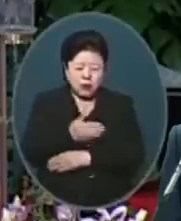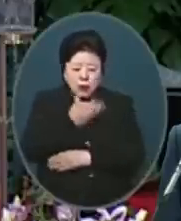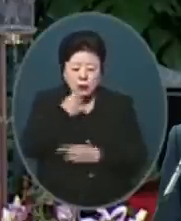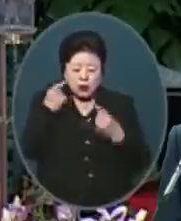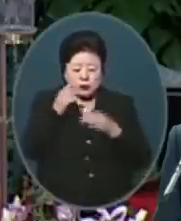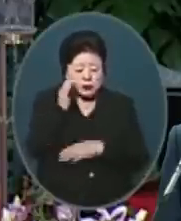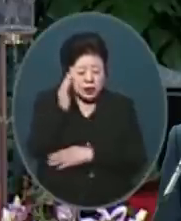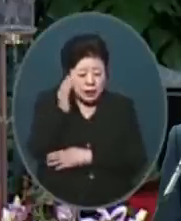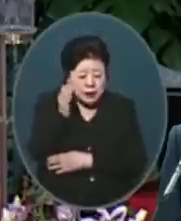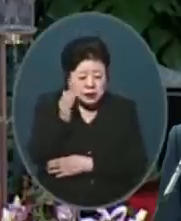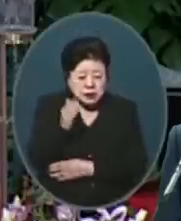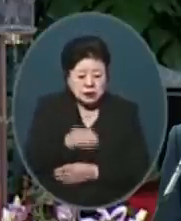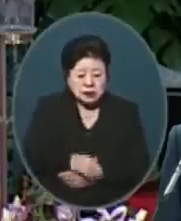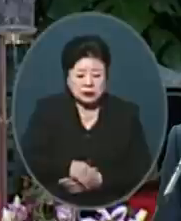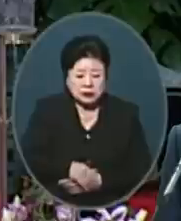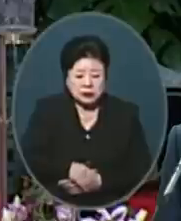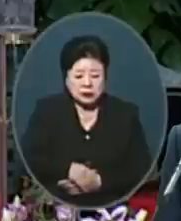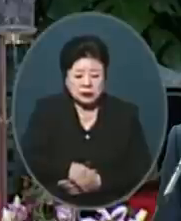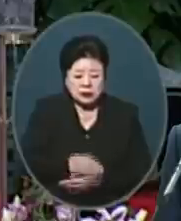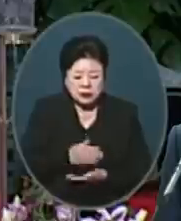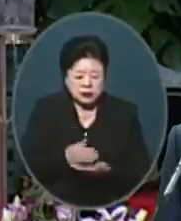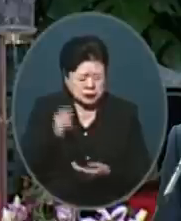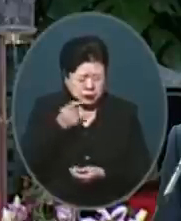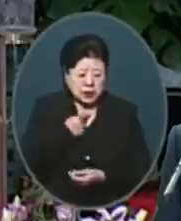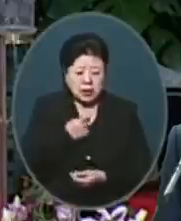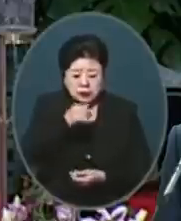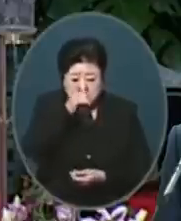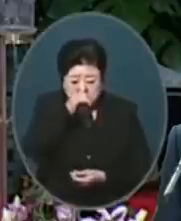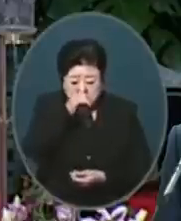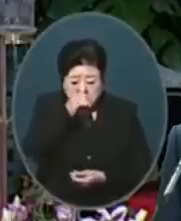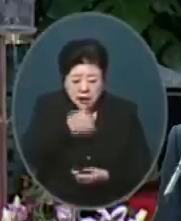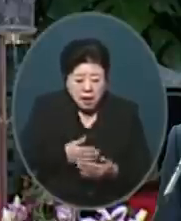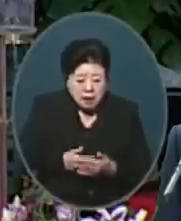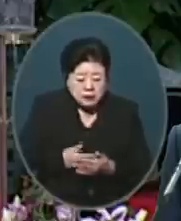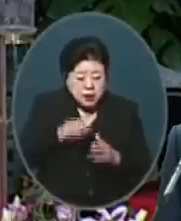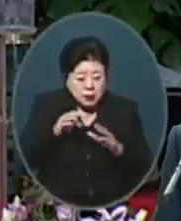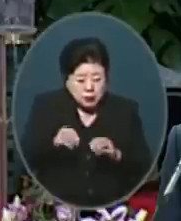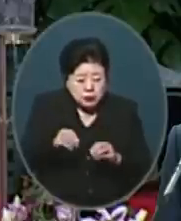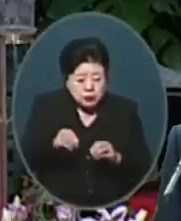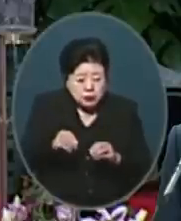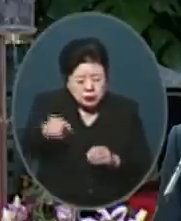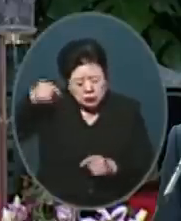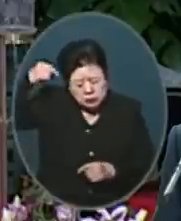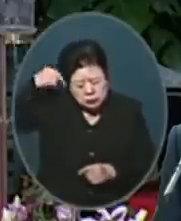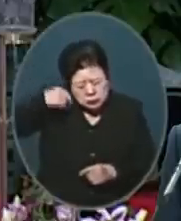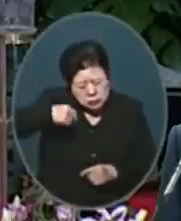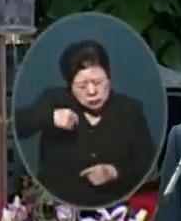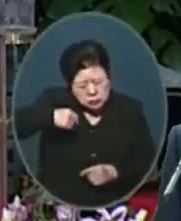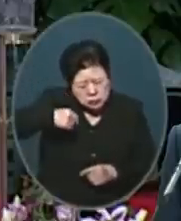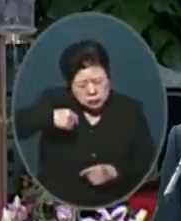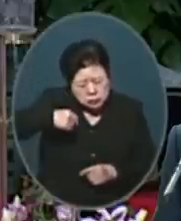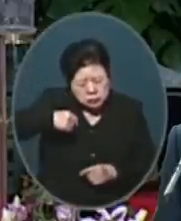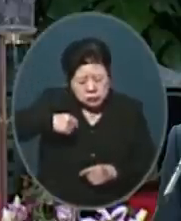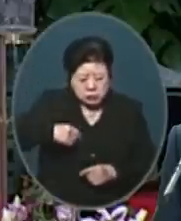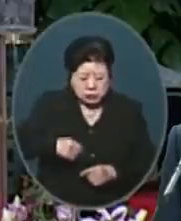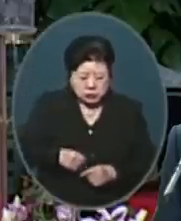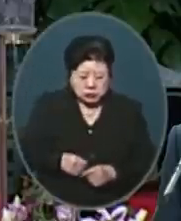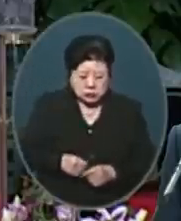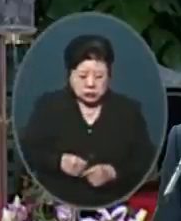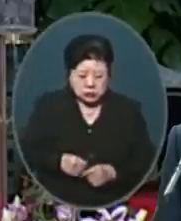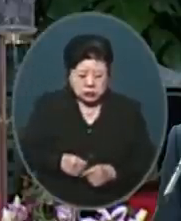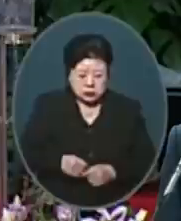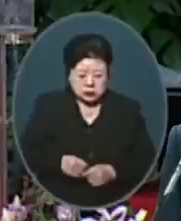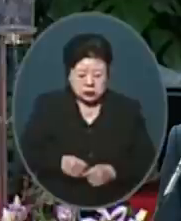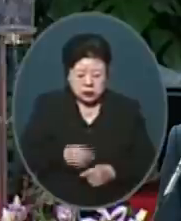다니면서 수없이 죽을 고비를 당했는데 심장이 멈출 것 같고 어지럽고 일어날 기운이 없을